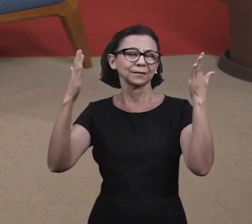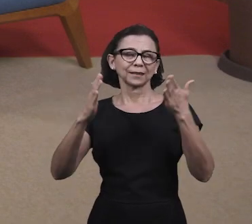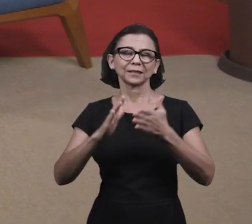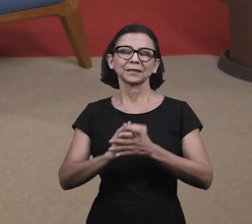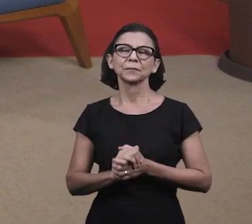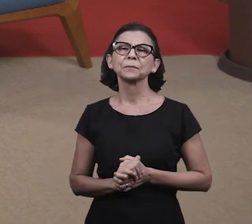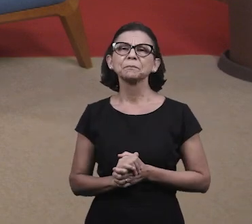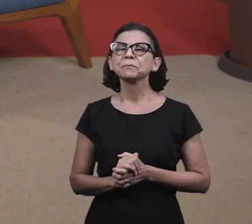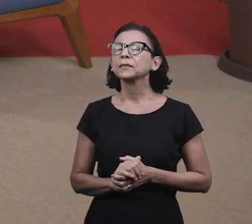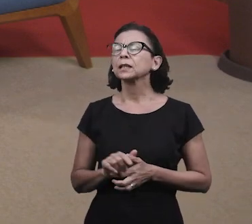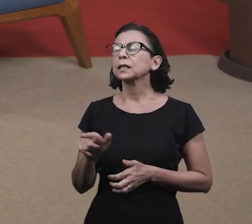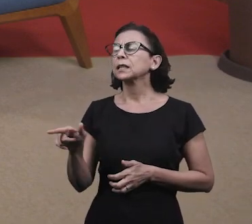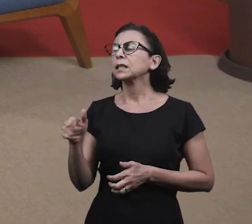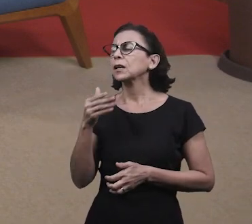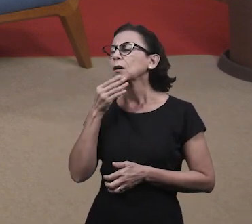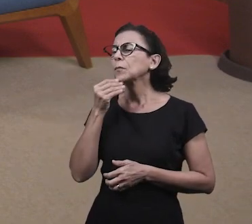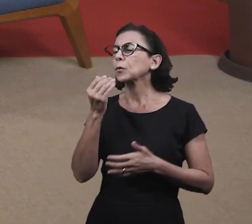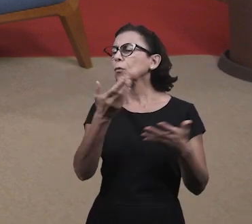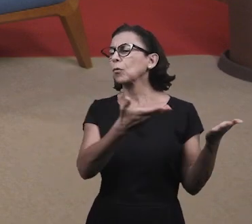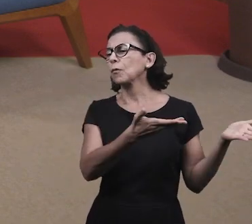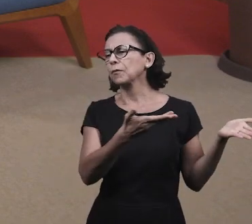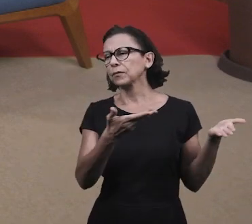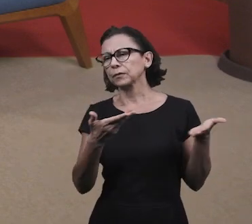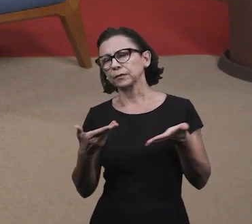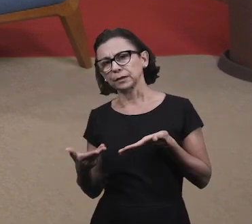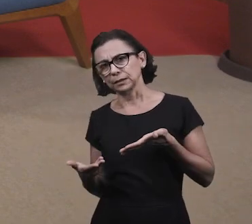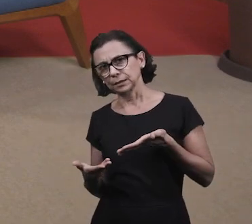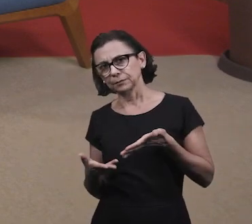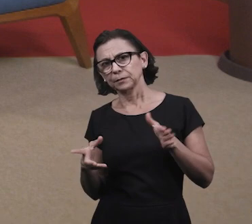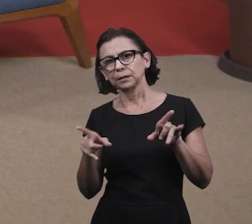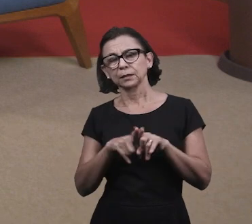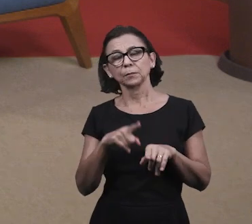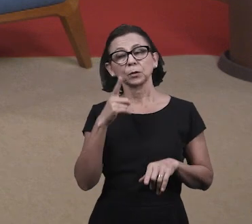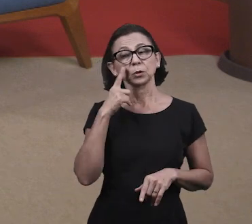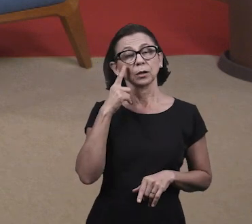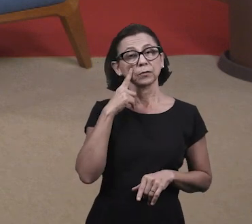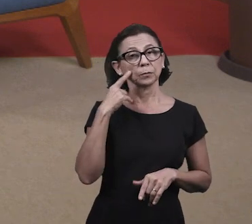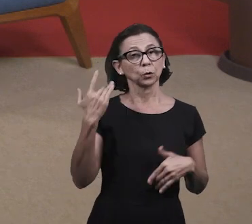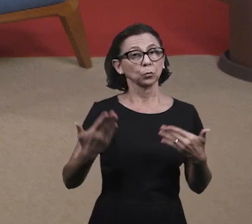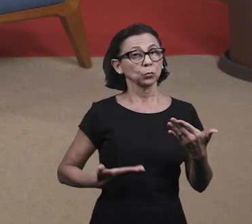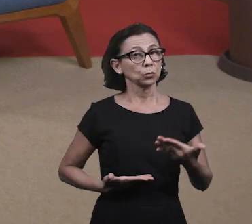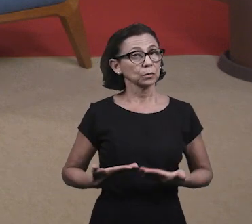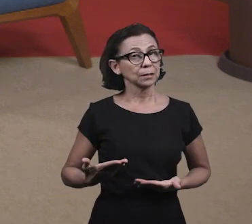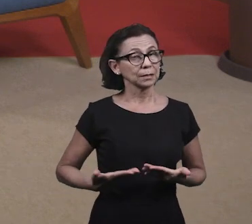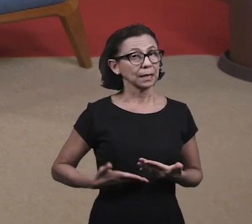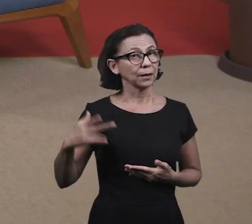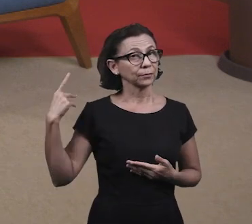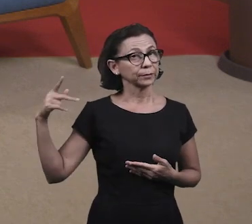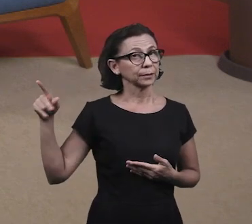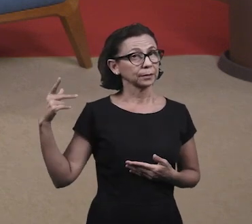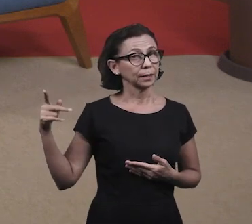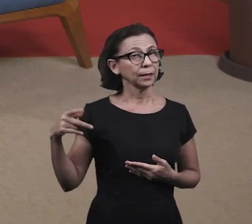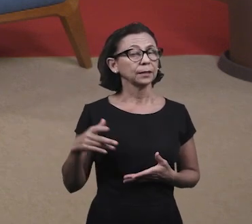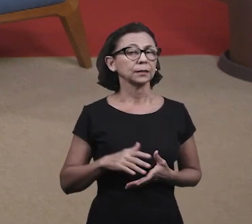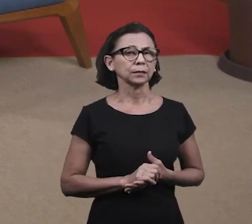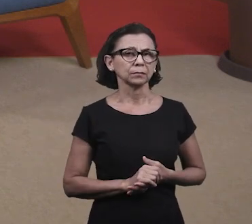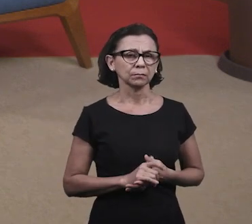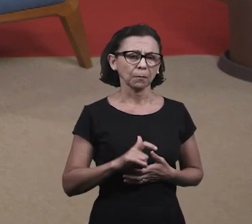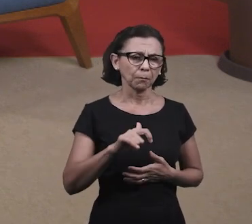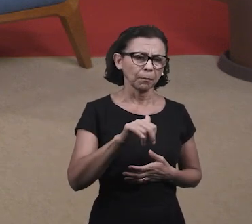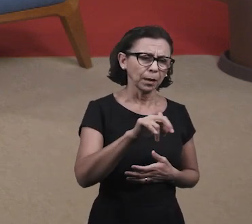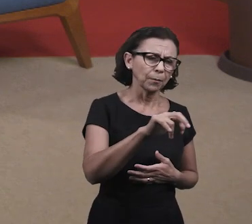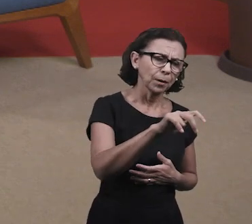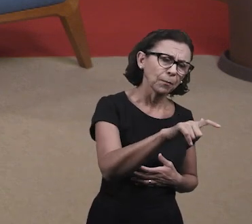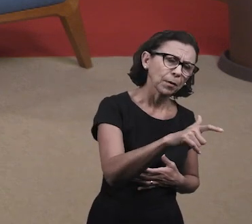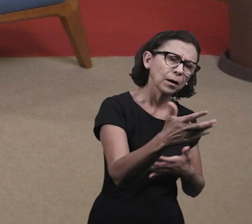prépare une grande scène, il invite, et nous avons vu que le serviteur, qui est le type de Saint-Esprit, il